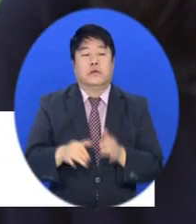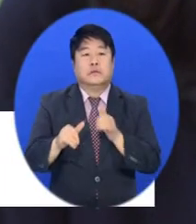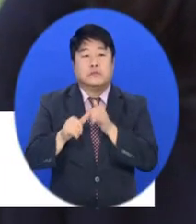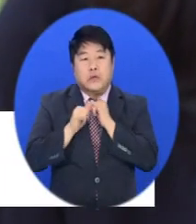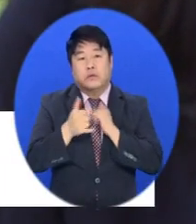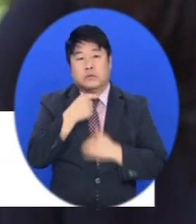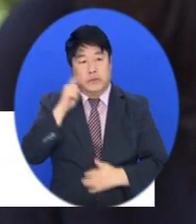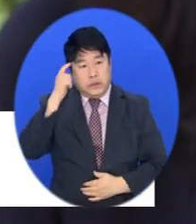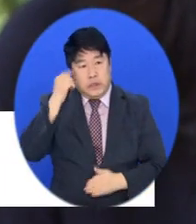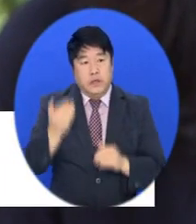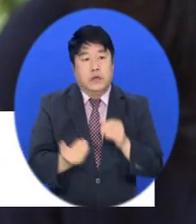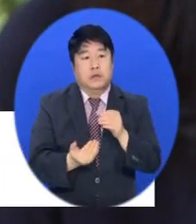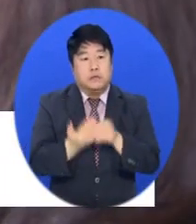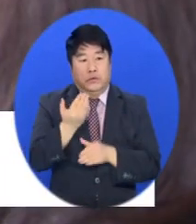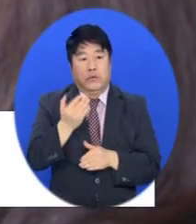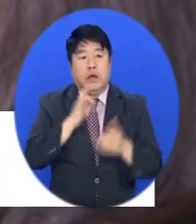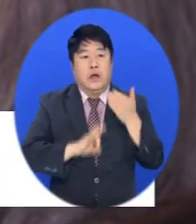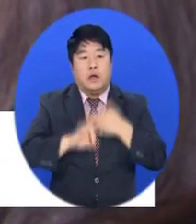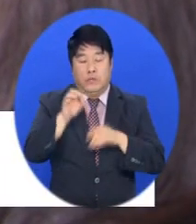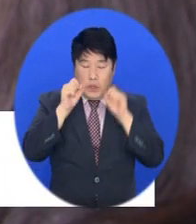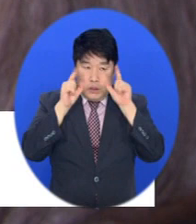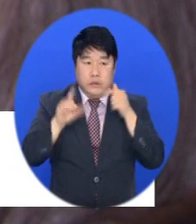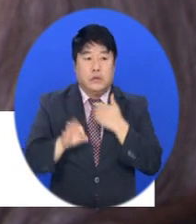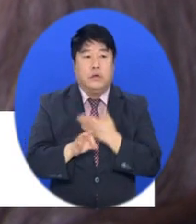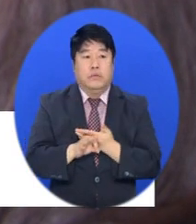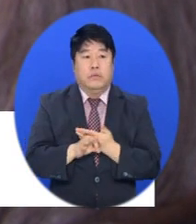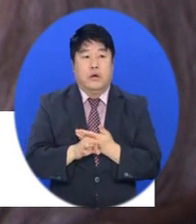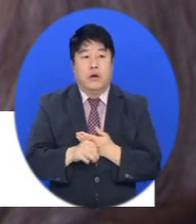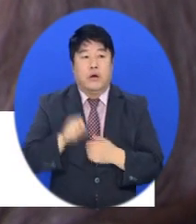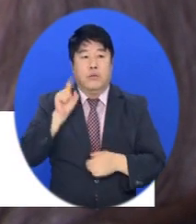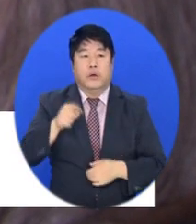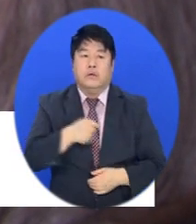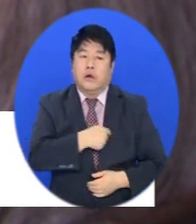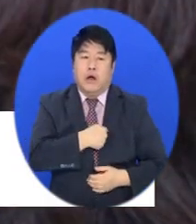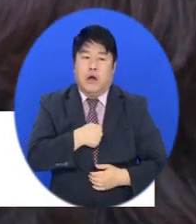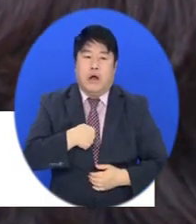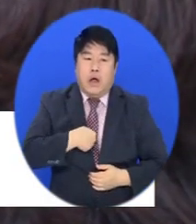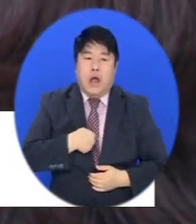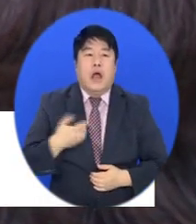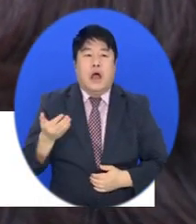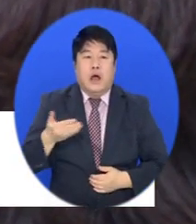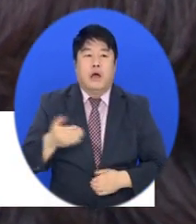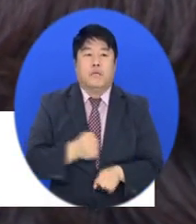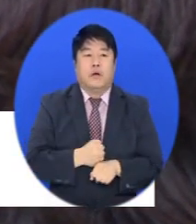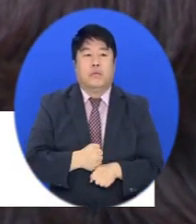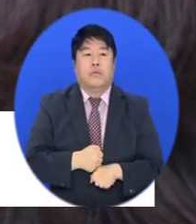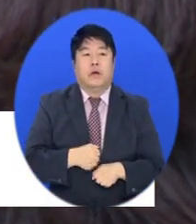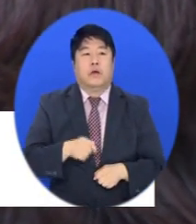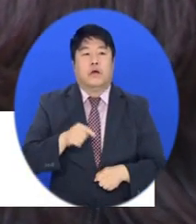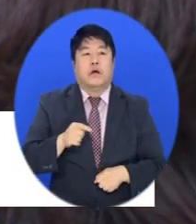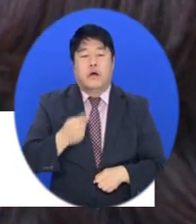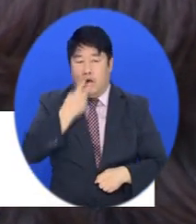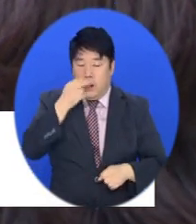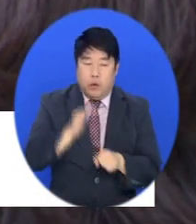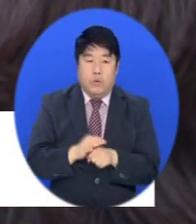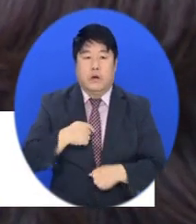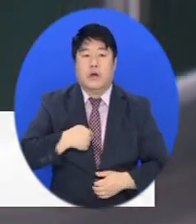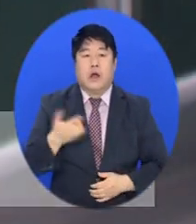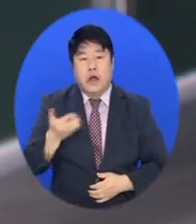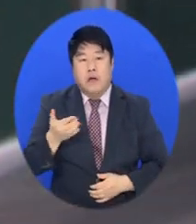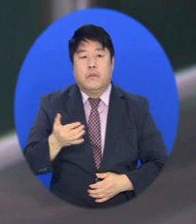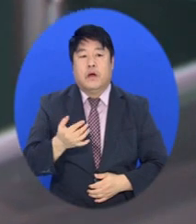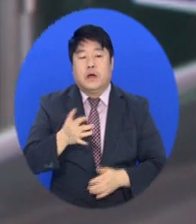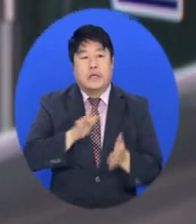자살하고 싶은 생각이 있었어요. 아침에 일어나면 벌써 여기 아파버려요. 억울해가지고 여기 아파버려 약을